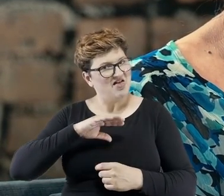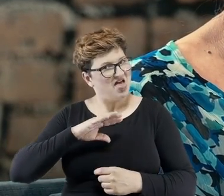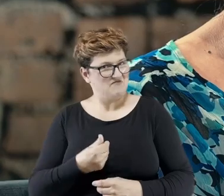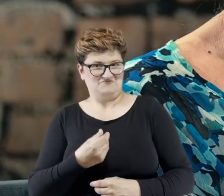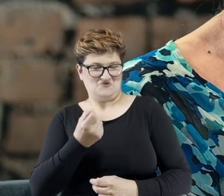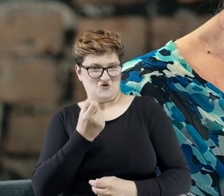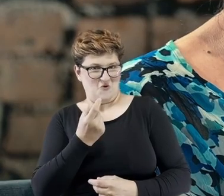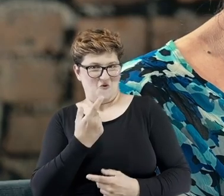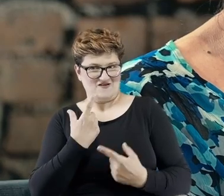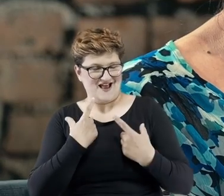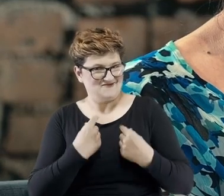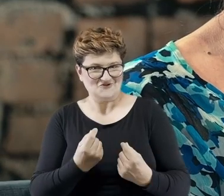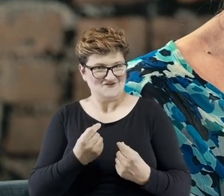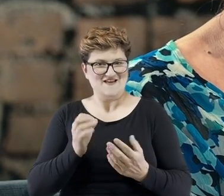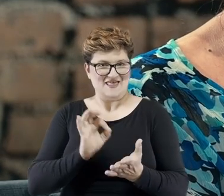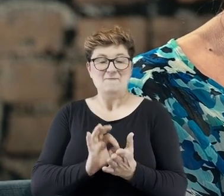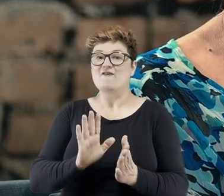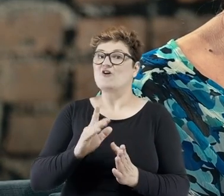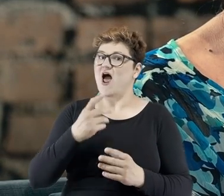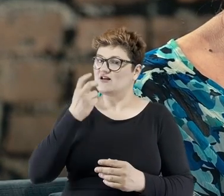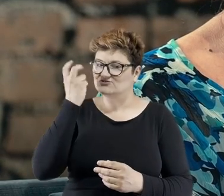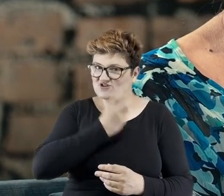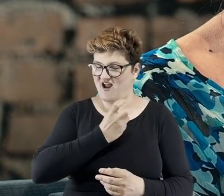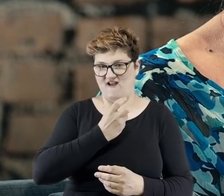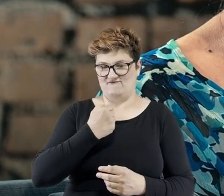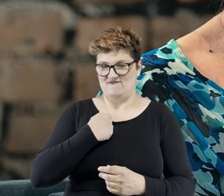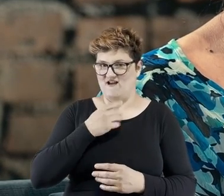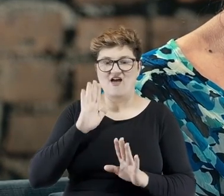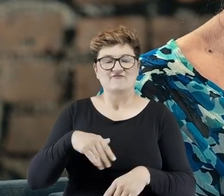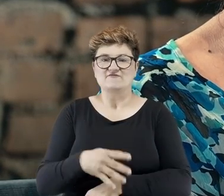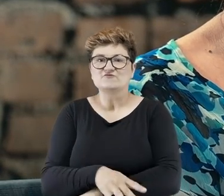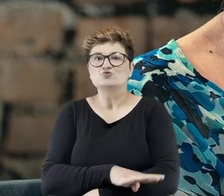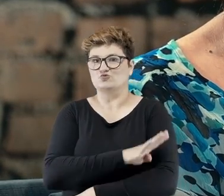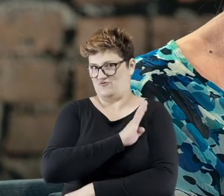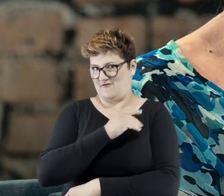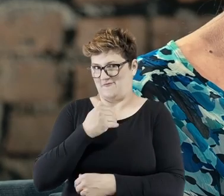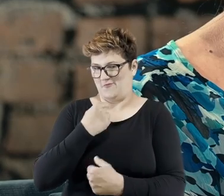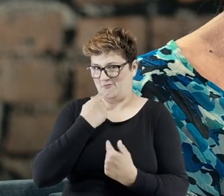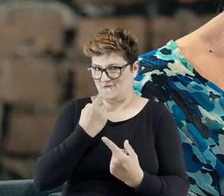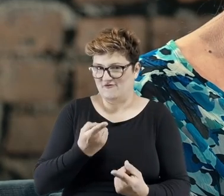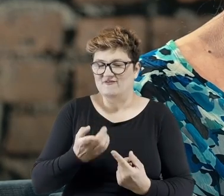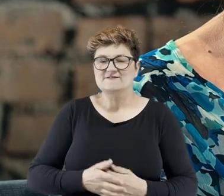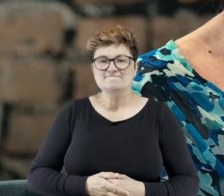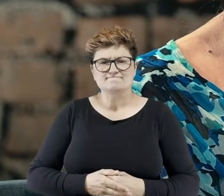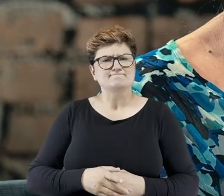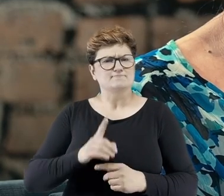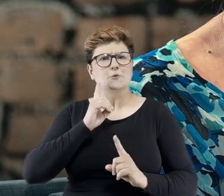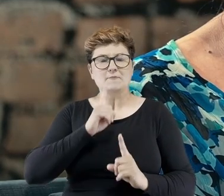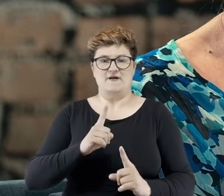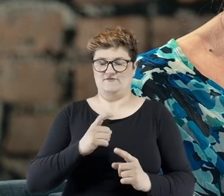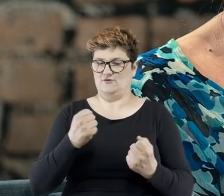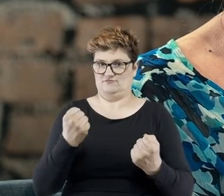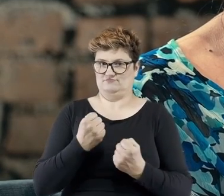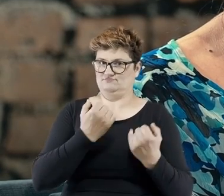pewnie też trochę dziwna i zaskakująca, ale tym bardziej ciekawa i nawet powiedziałabym wzruszająca, bo rzeczywiście mamy do